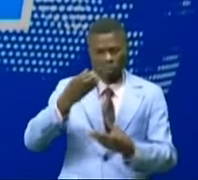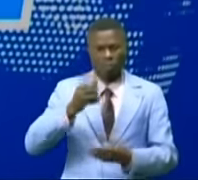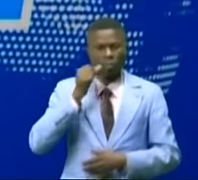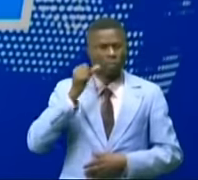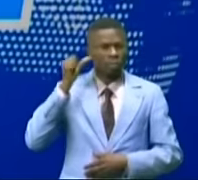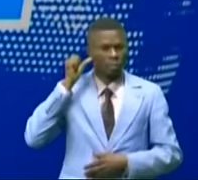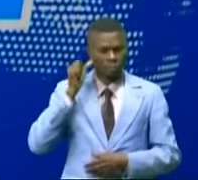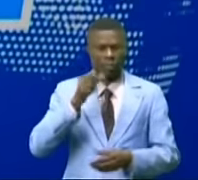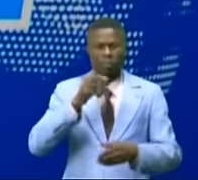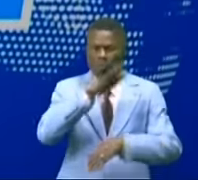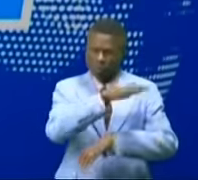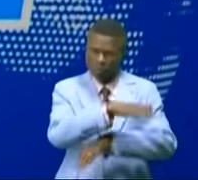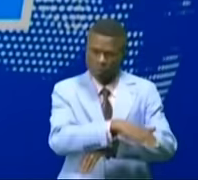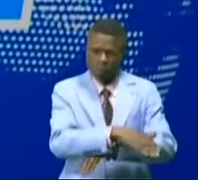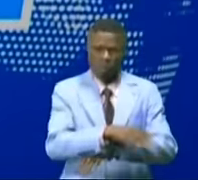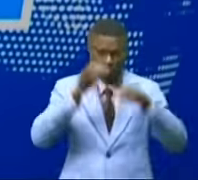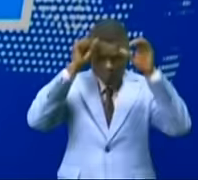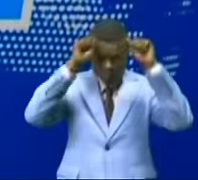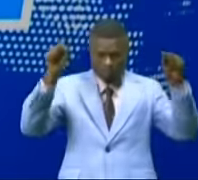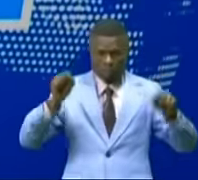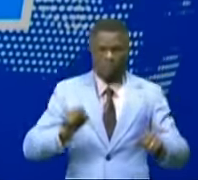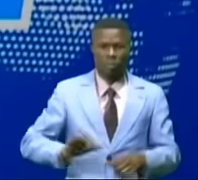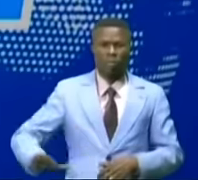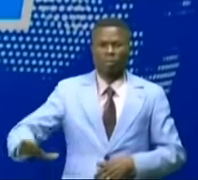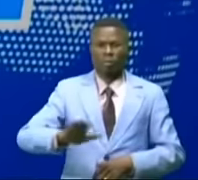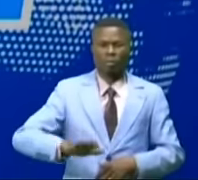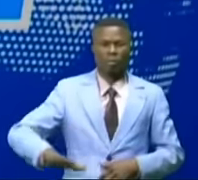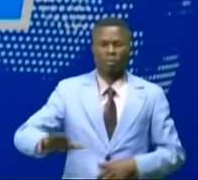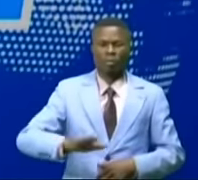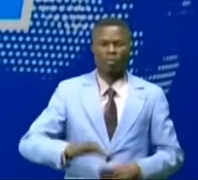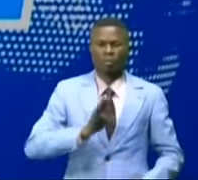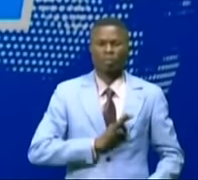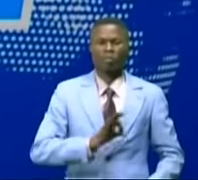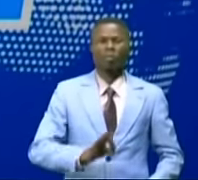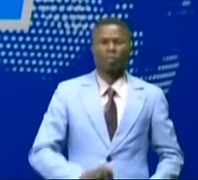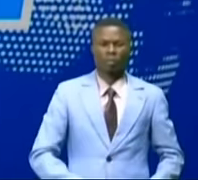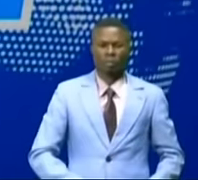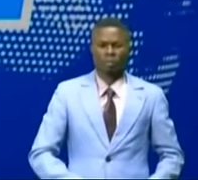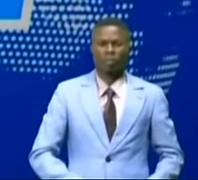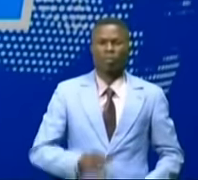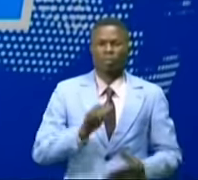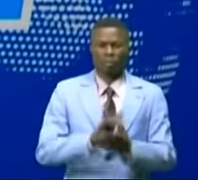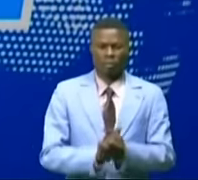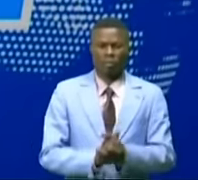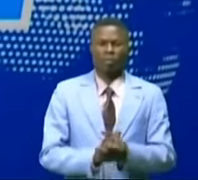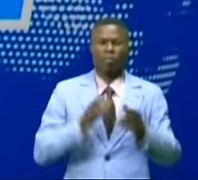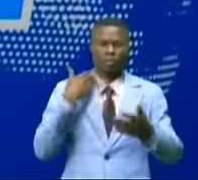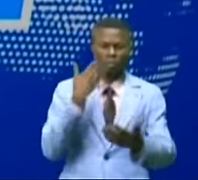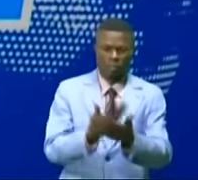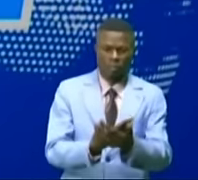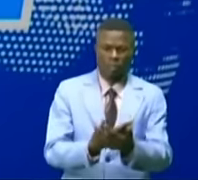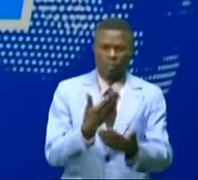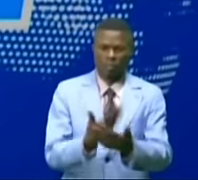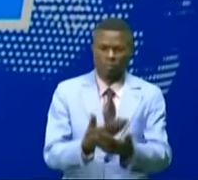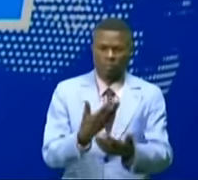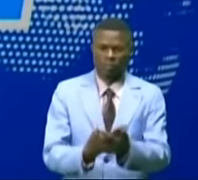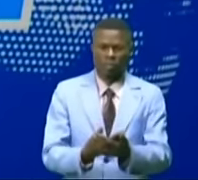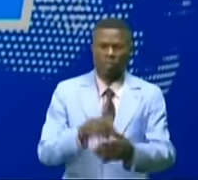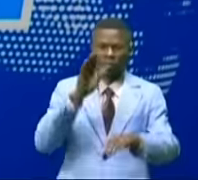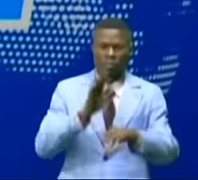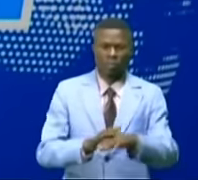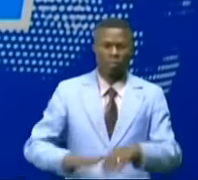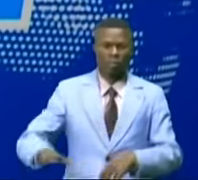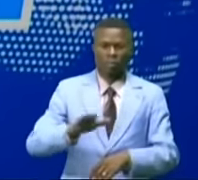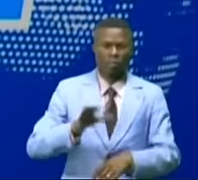en début de la soirée, que le président de la République, Félix Antoine Tshisekedi Tshilombo, aussitôt arrivé à Addis Abeba,